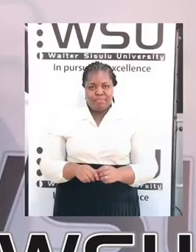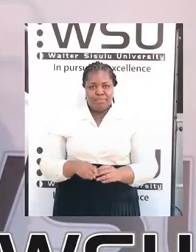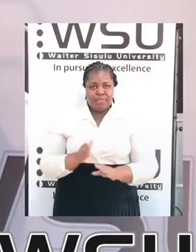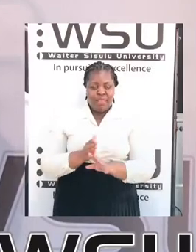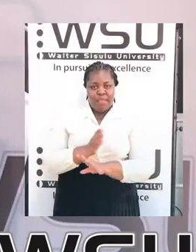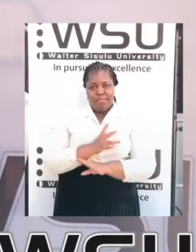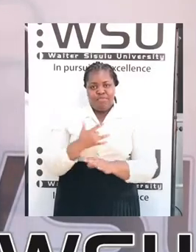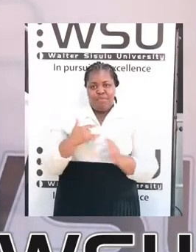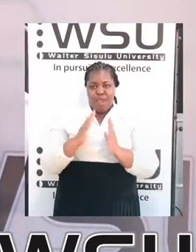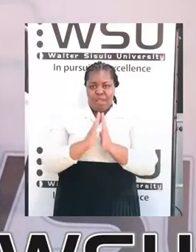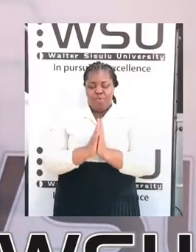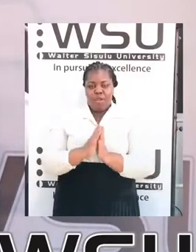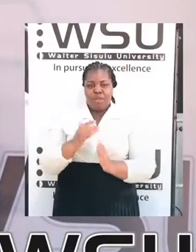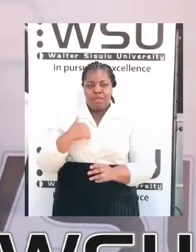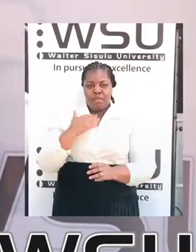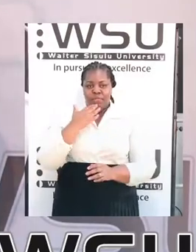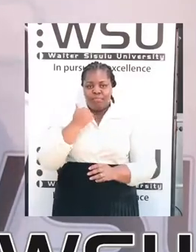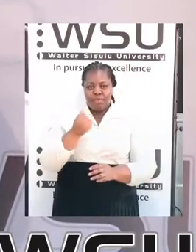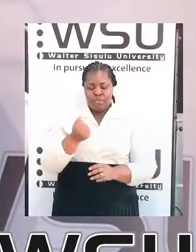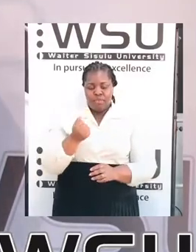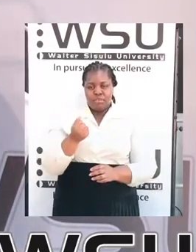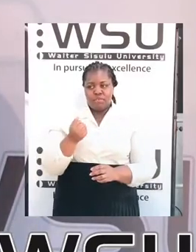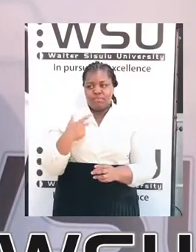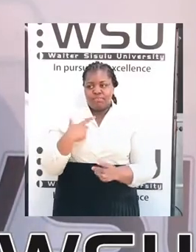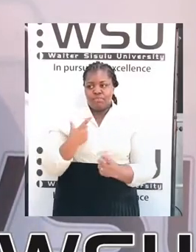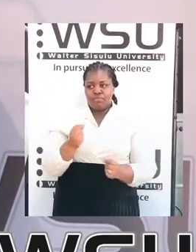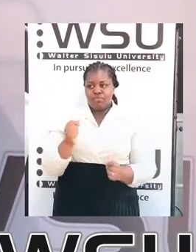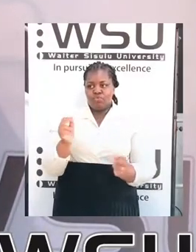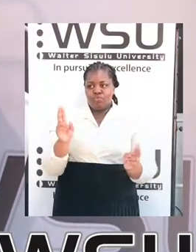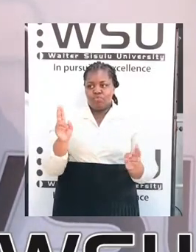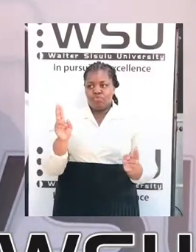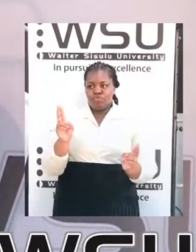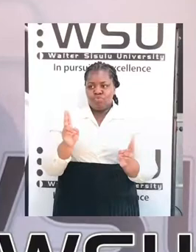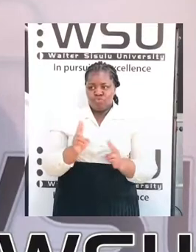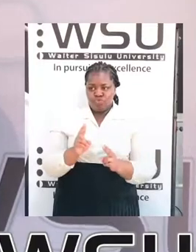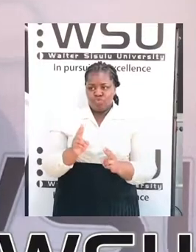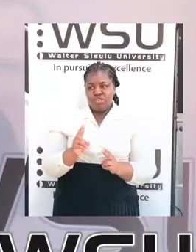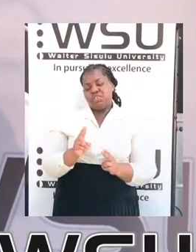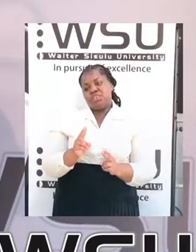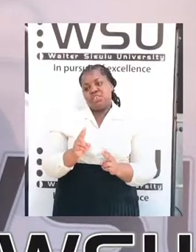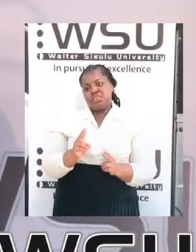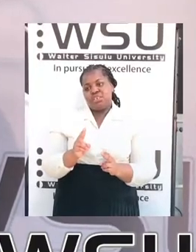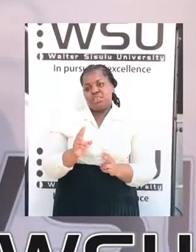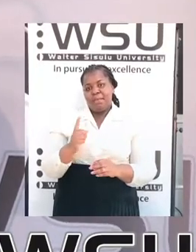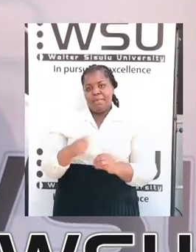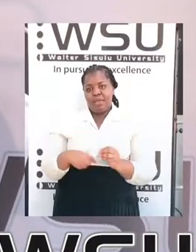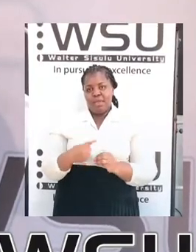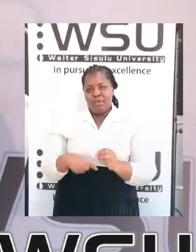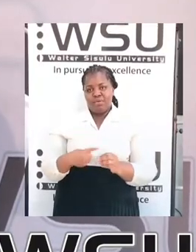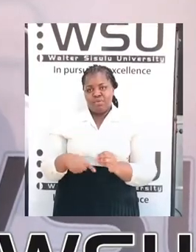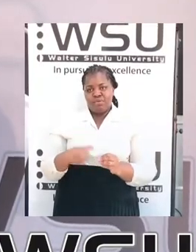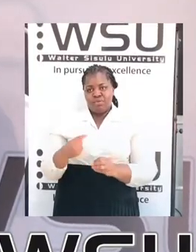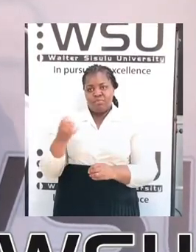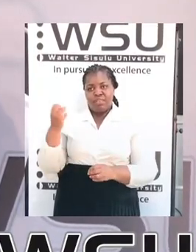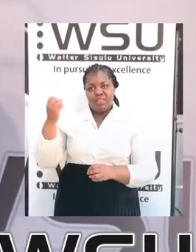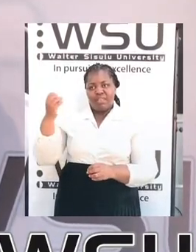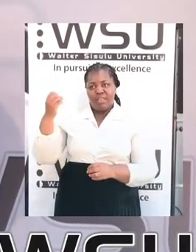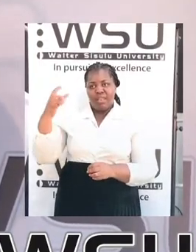Phambi koba ndithandaze ndingenza nje amagqaba ntshintshi ngombandela ngokukhanya